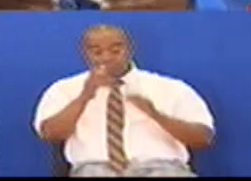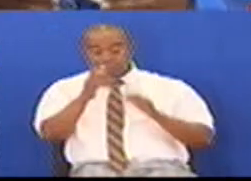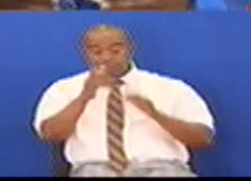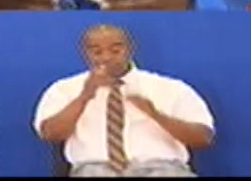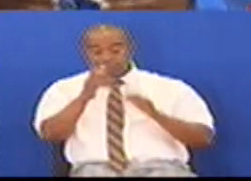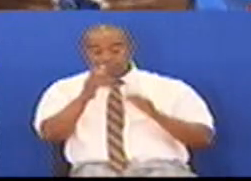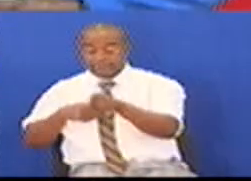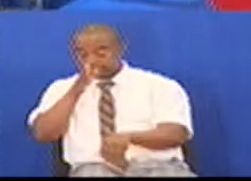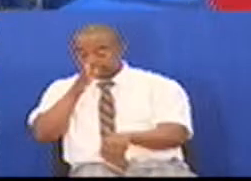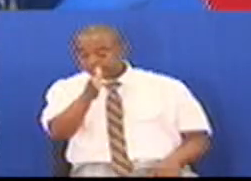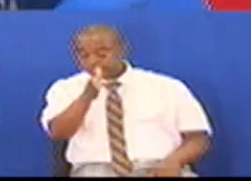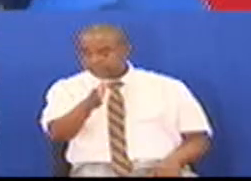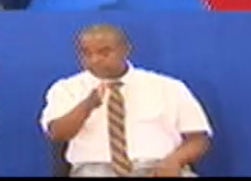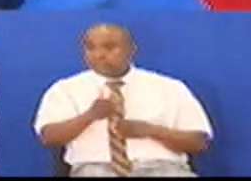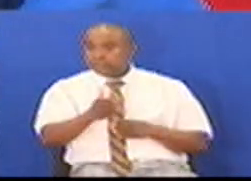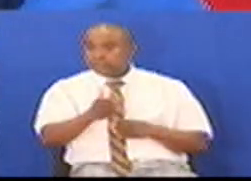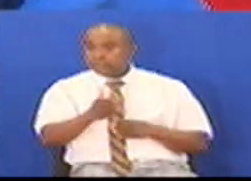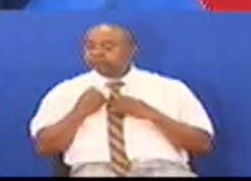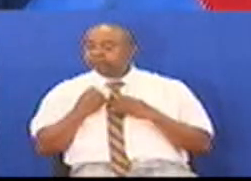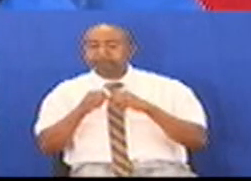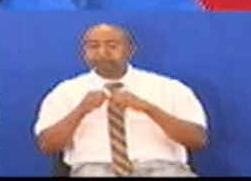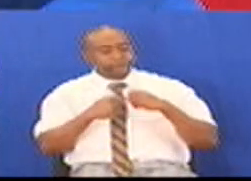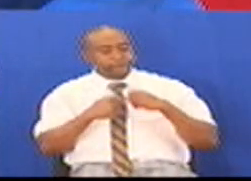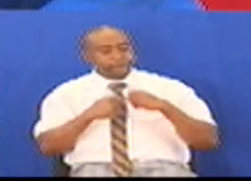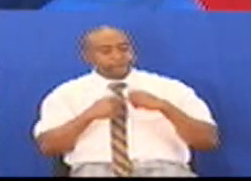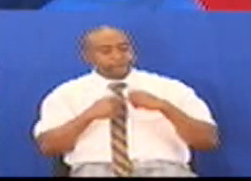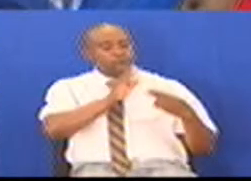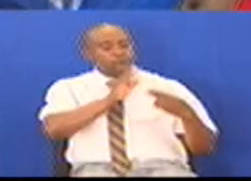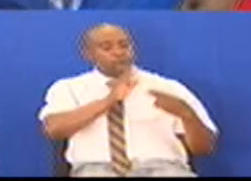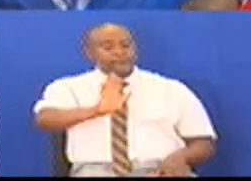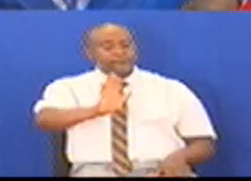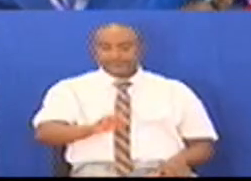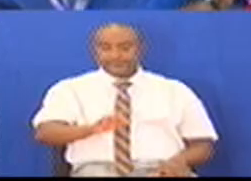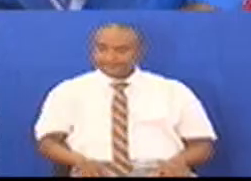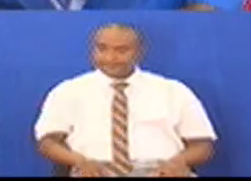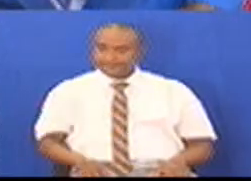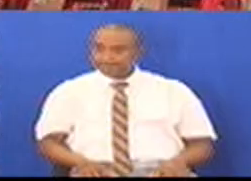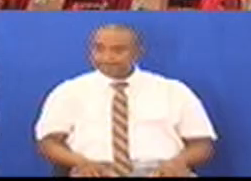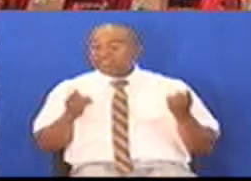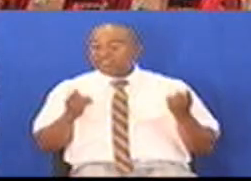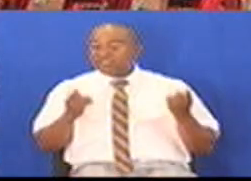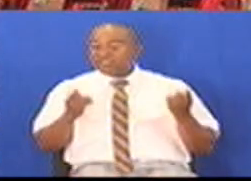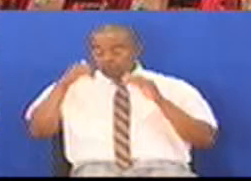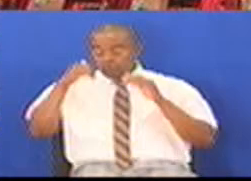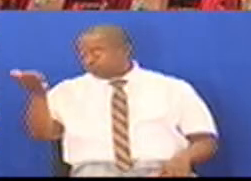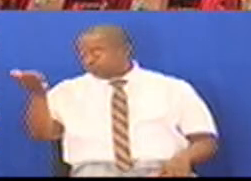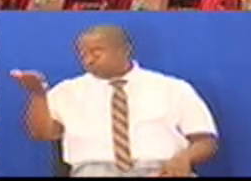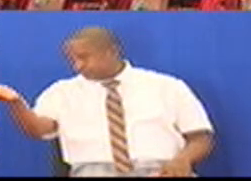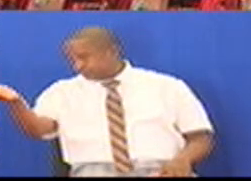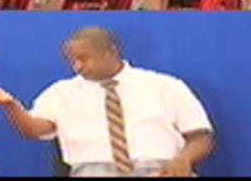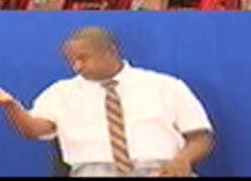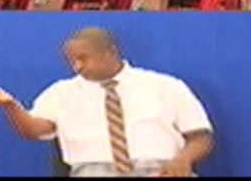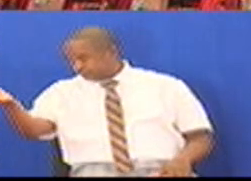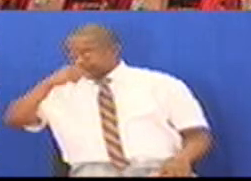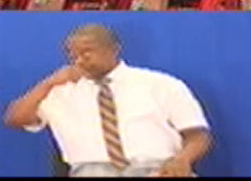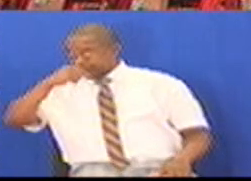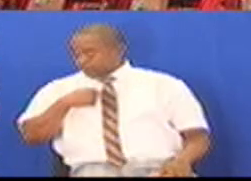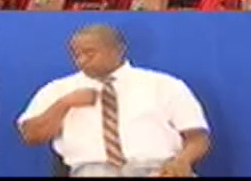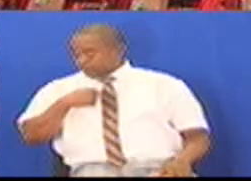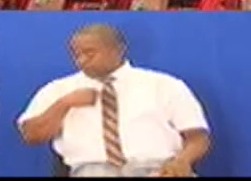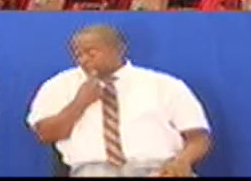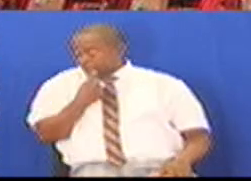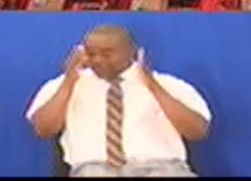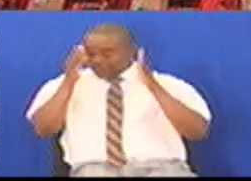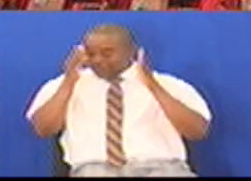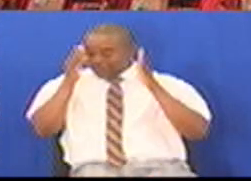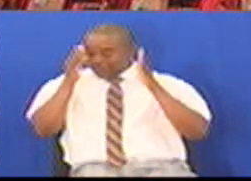katika kutimiza majukumu yake. Lakini pia Mheshimiwa Spika, kipekee sana tunakupongeza